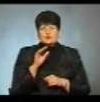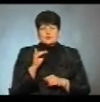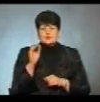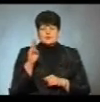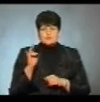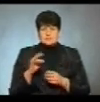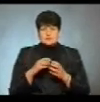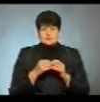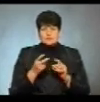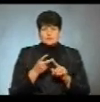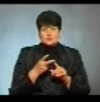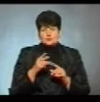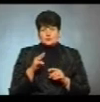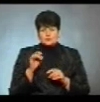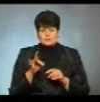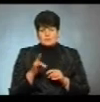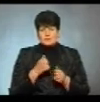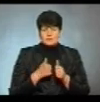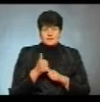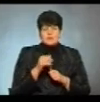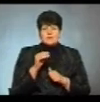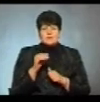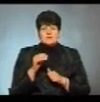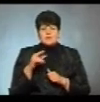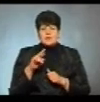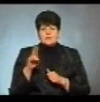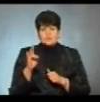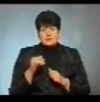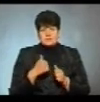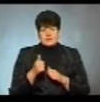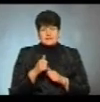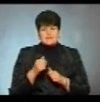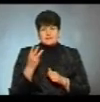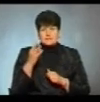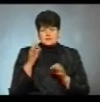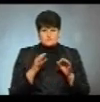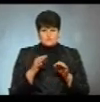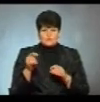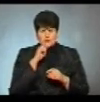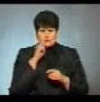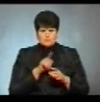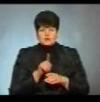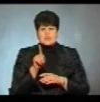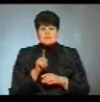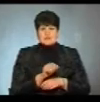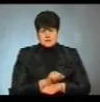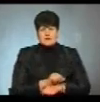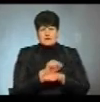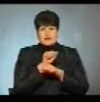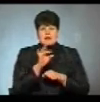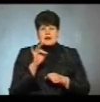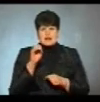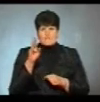другого туру перемагає Янукович, випереджає Ющенка майже на 3%. В країні починається помаранчева революція.